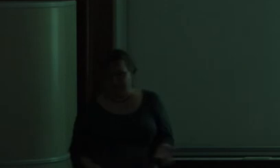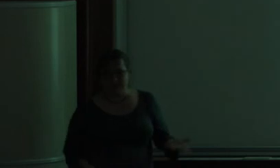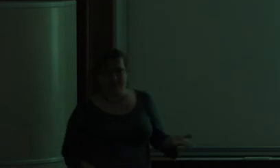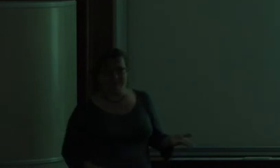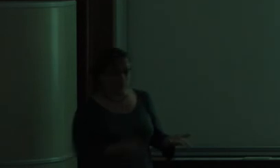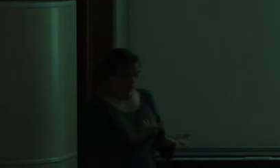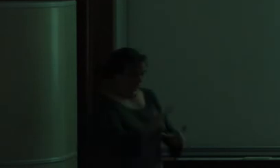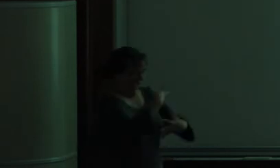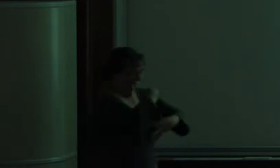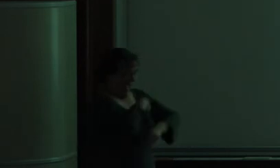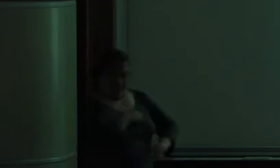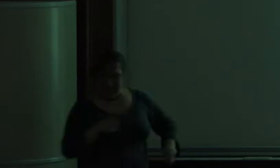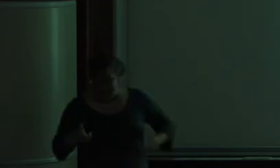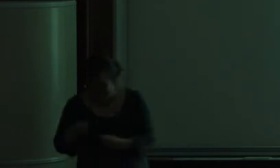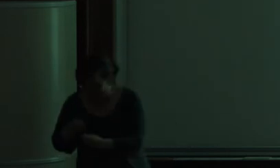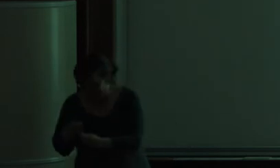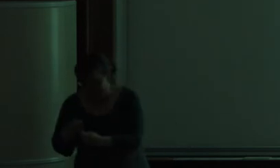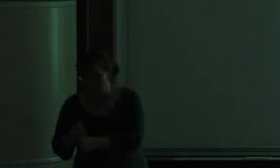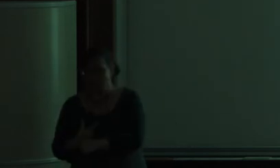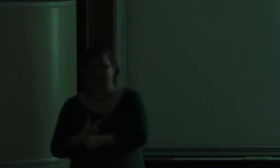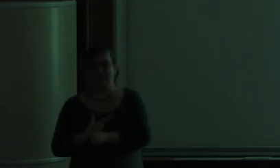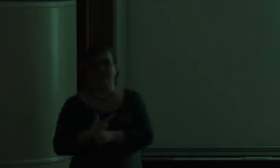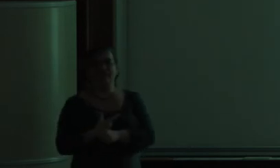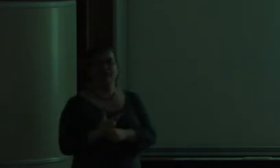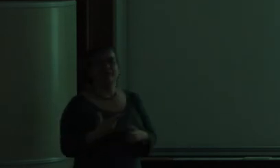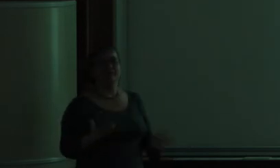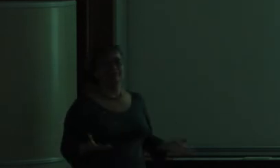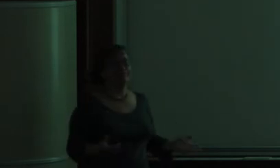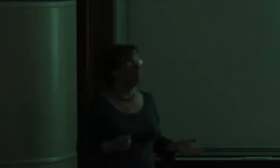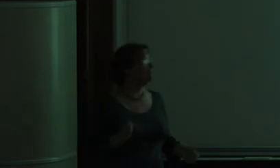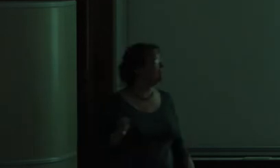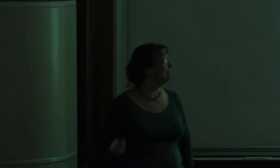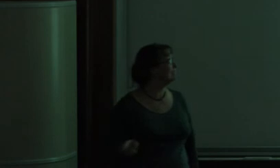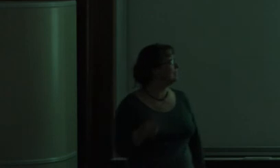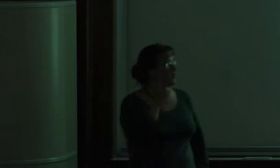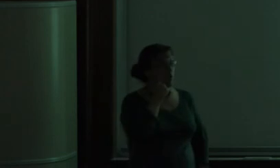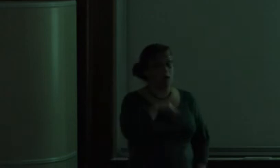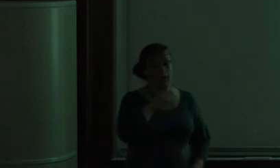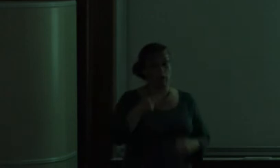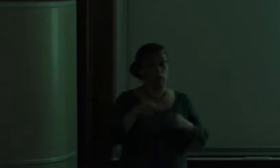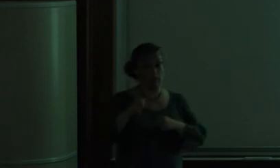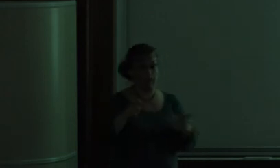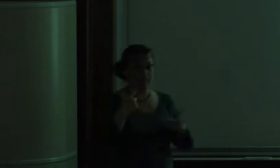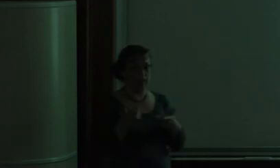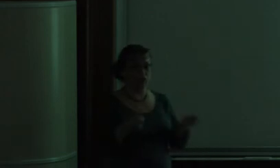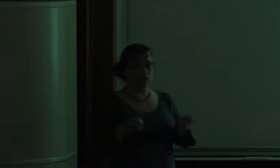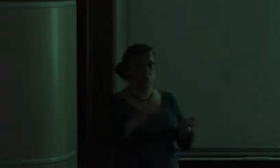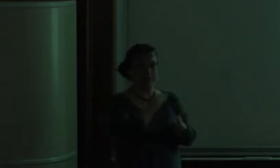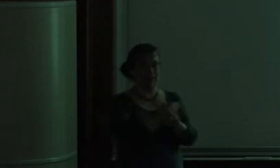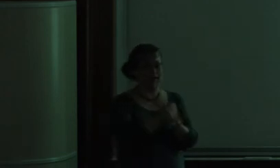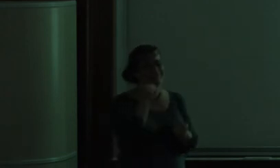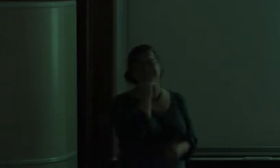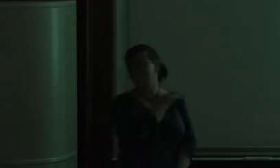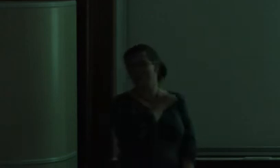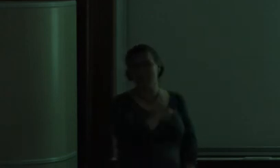Pourquoi? Bah, tout simplement parce que NumPy, eh bien, c'est un moyen de gérer des arrêts de manière très rapide. Mais regardez, bah, si je fais ce